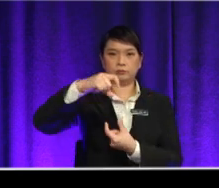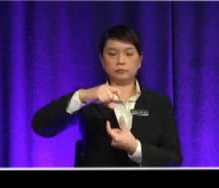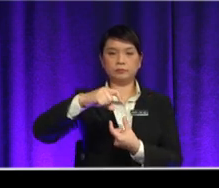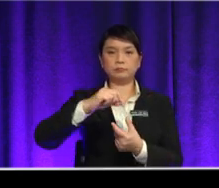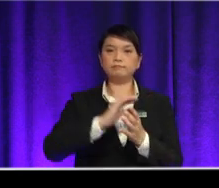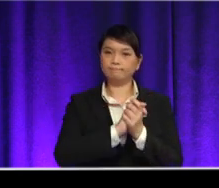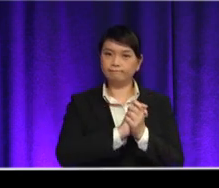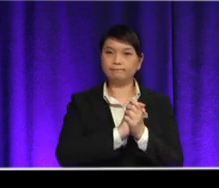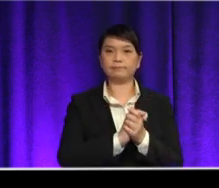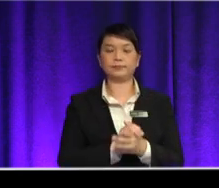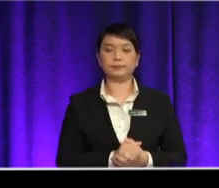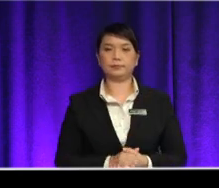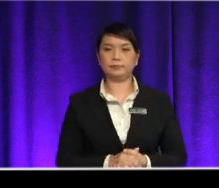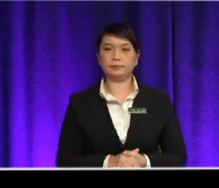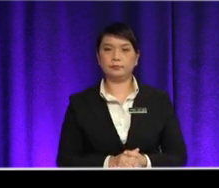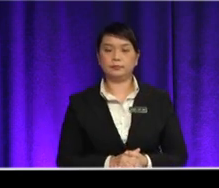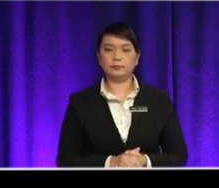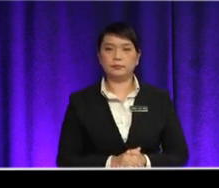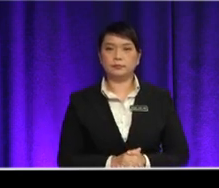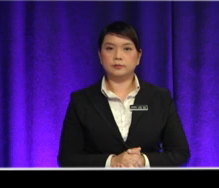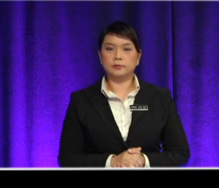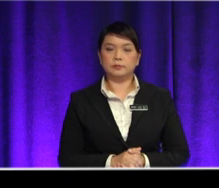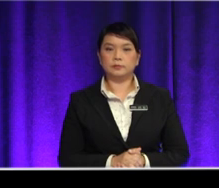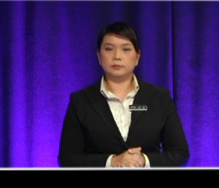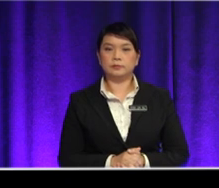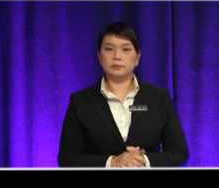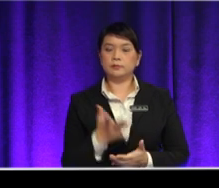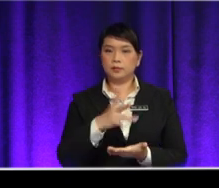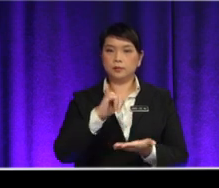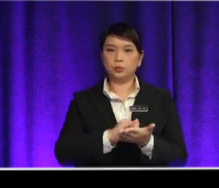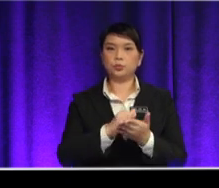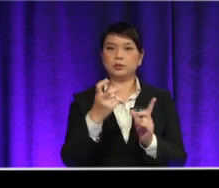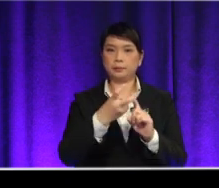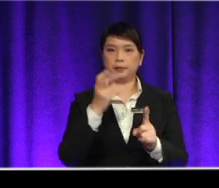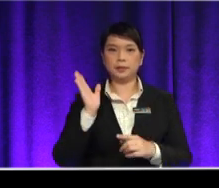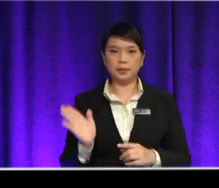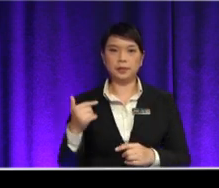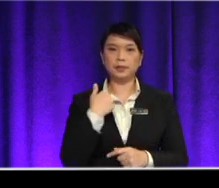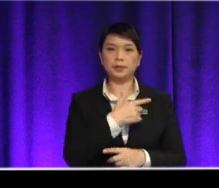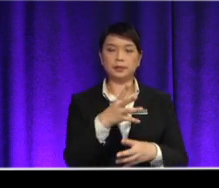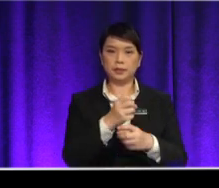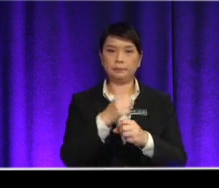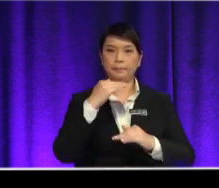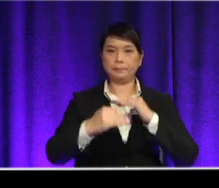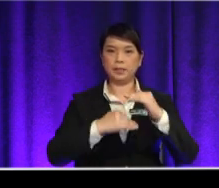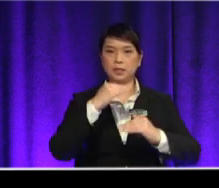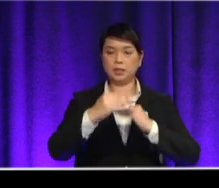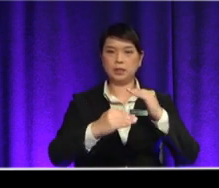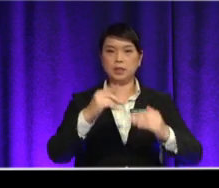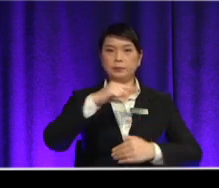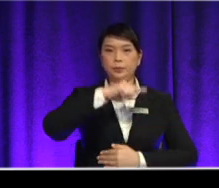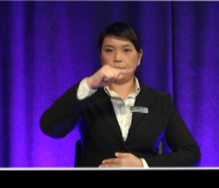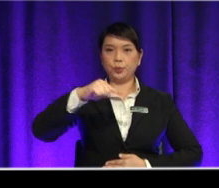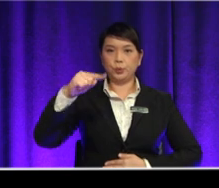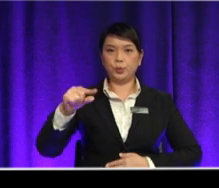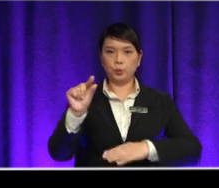keempat-empat. Dan daripada histogram kita dapat bina poligon kekerapan menggunakan pembaris. Nampak tak?